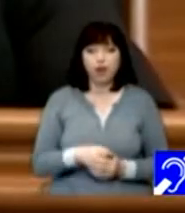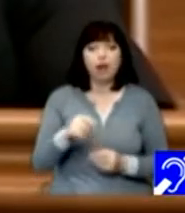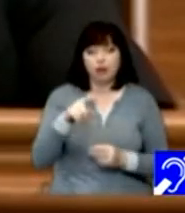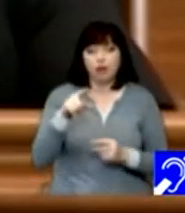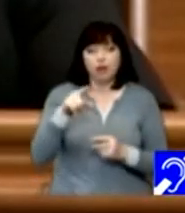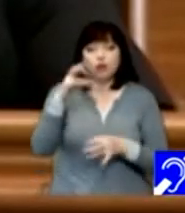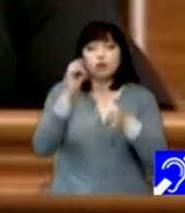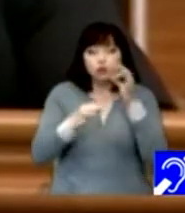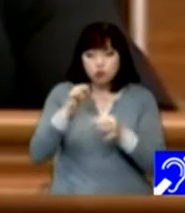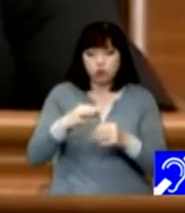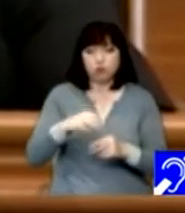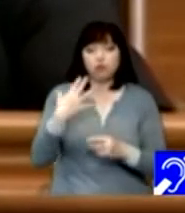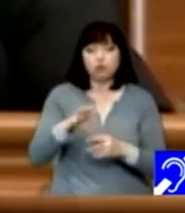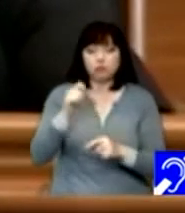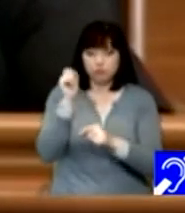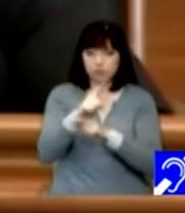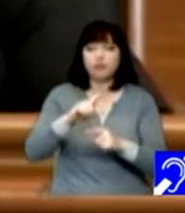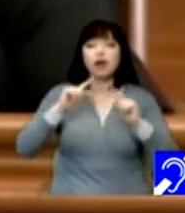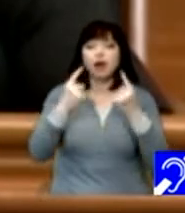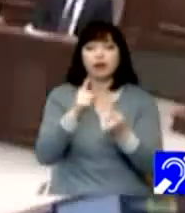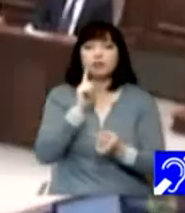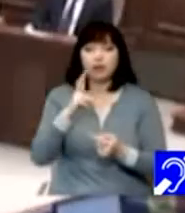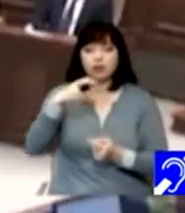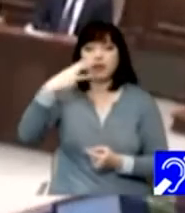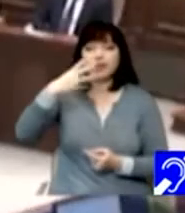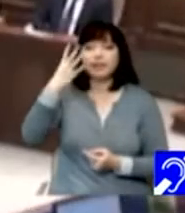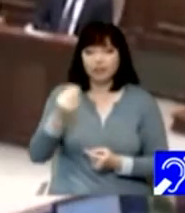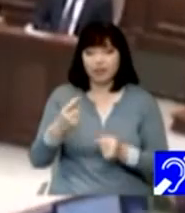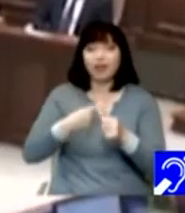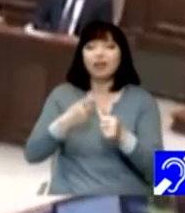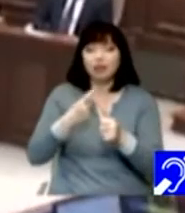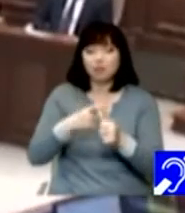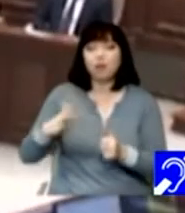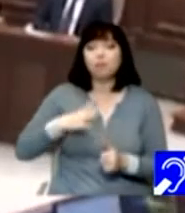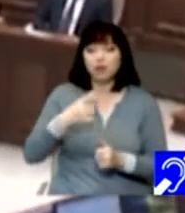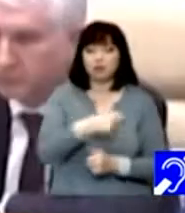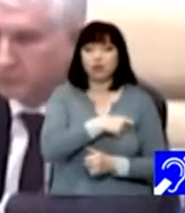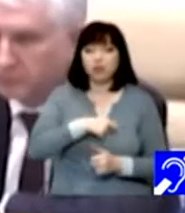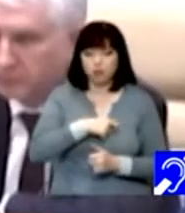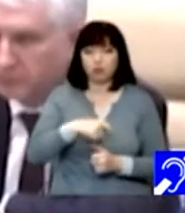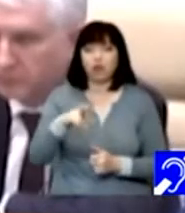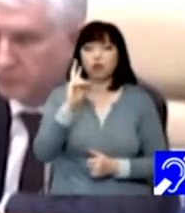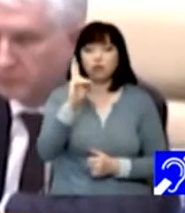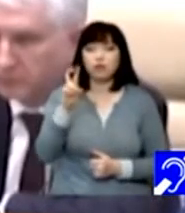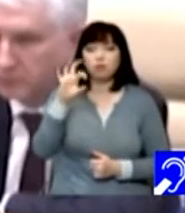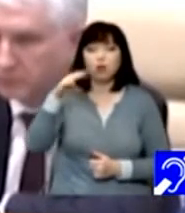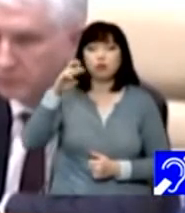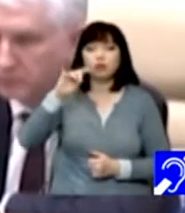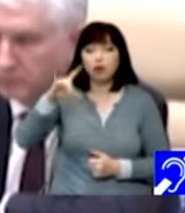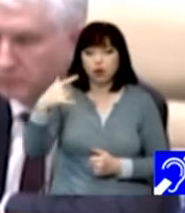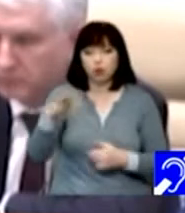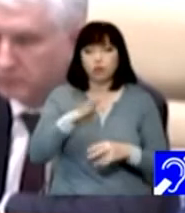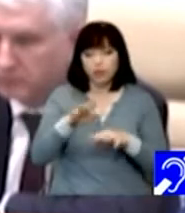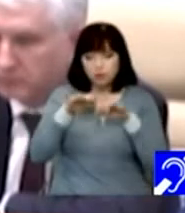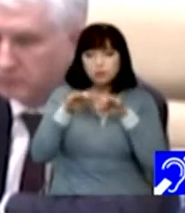Magistrații au emis astăzi un mandat de arest preventiv pentru 30 de zile pe numele fostului deputat democrat Constantin Botnar și a fost dat în